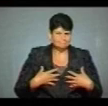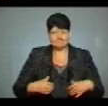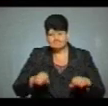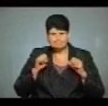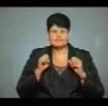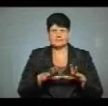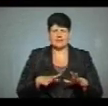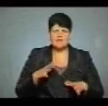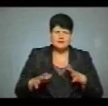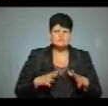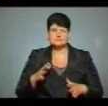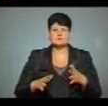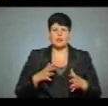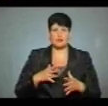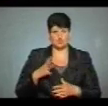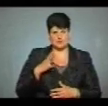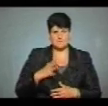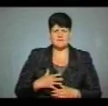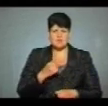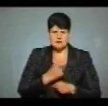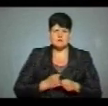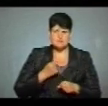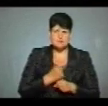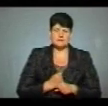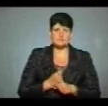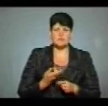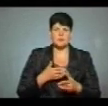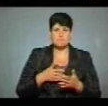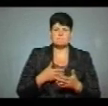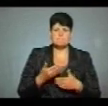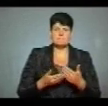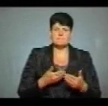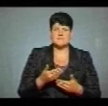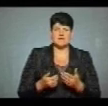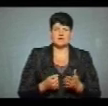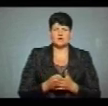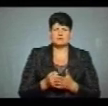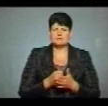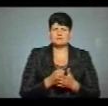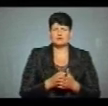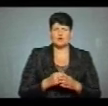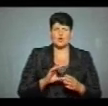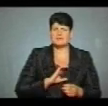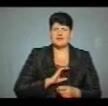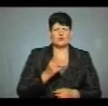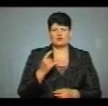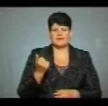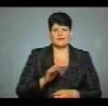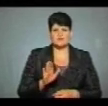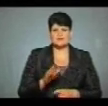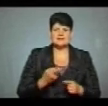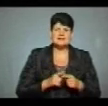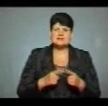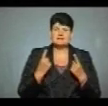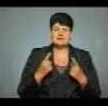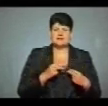тренуваннях. І тоді терпіння, труд. Ми йшли до цієї медалі не так, що один тиждень, а це великий труд,